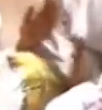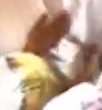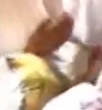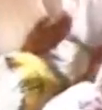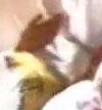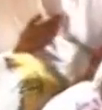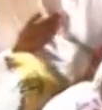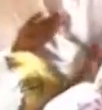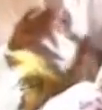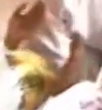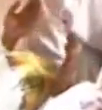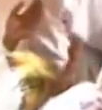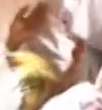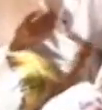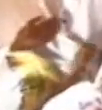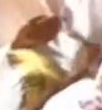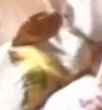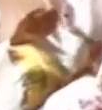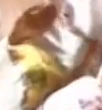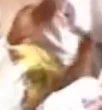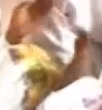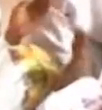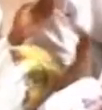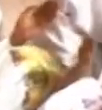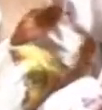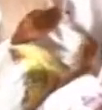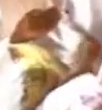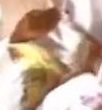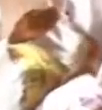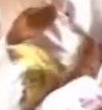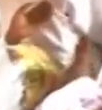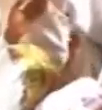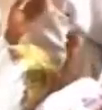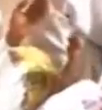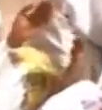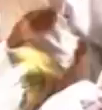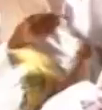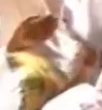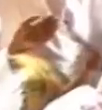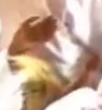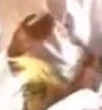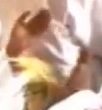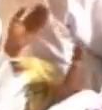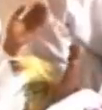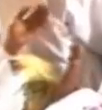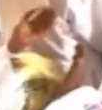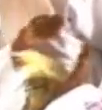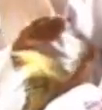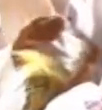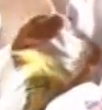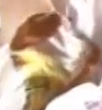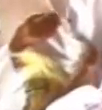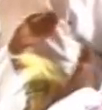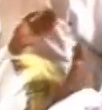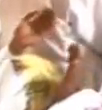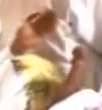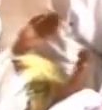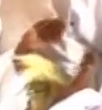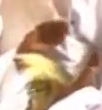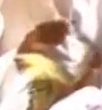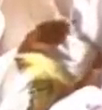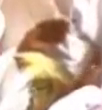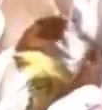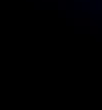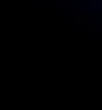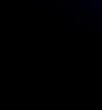ነው ዝማሬ ትሩፋቴ የሰጠኸኝ እንዳከብርህ አንተ